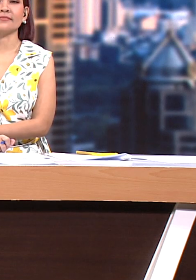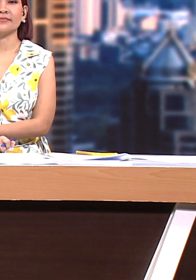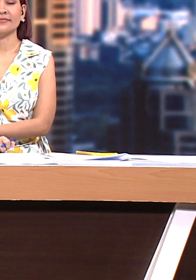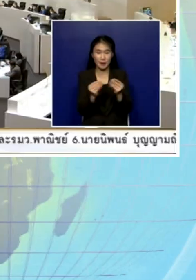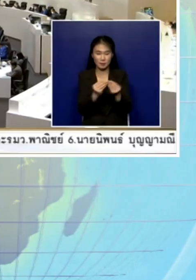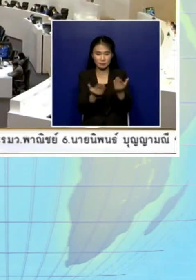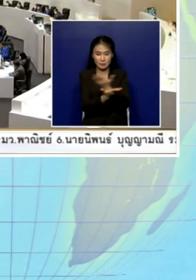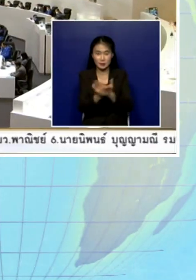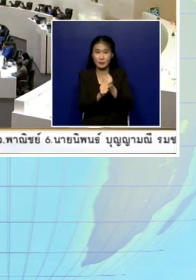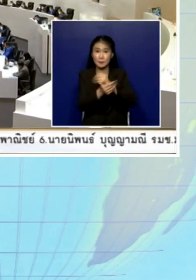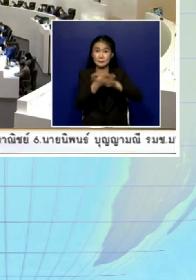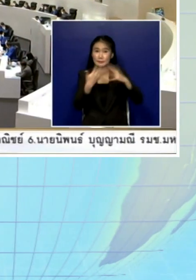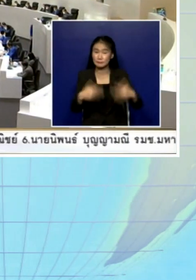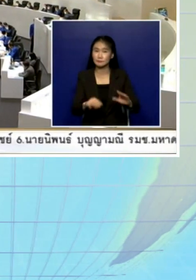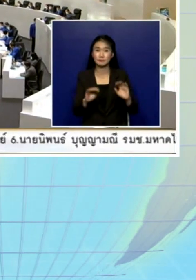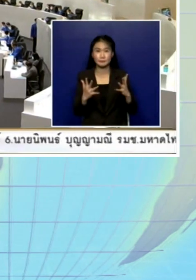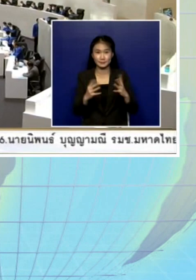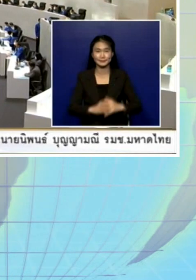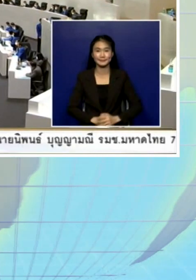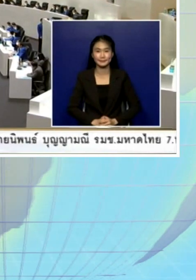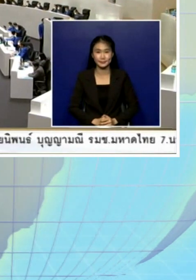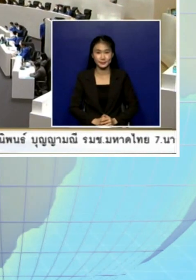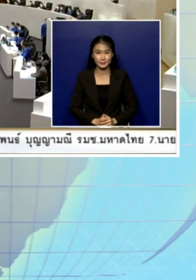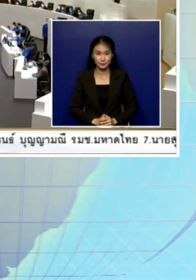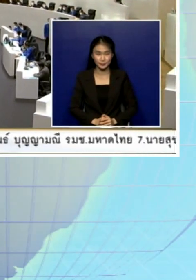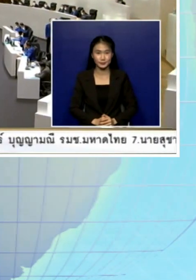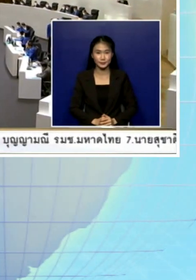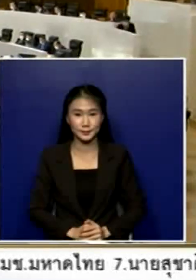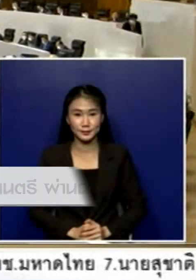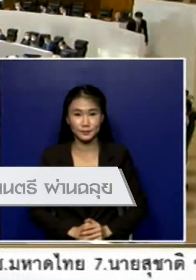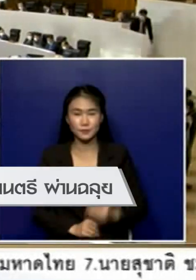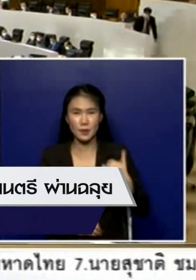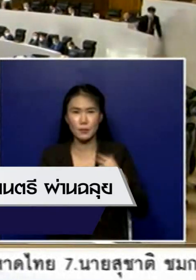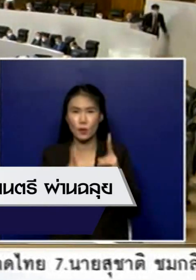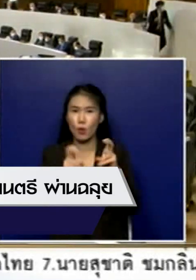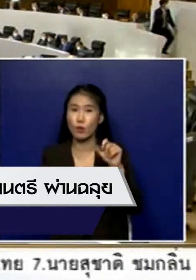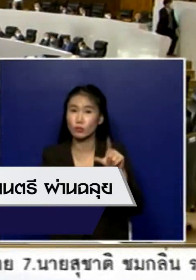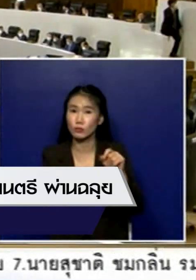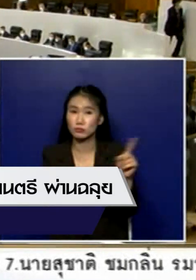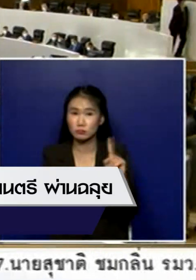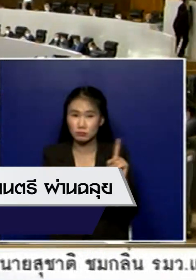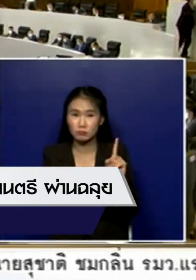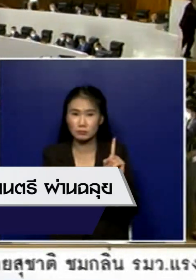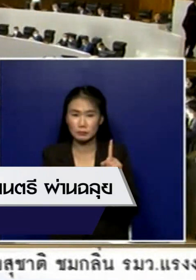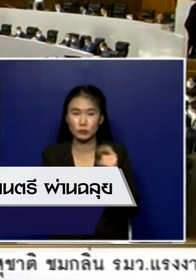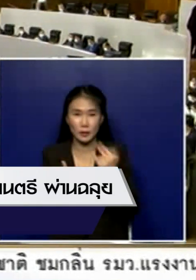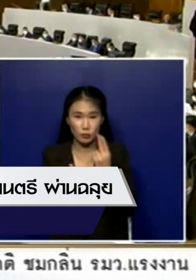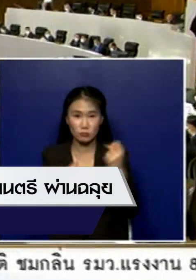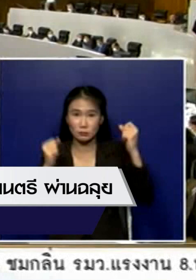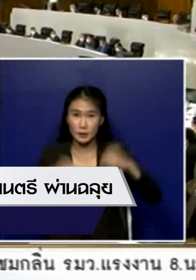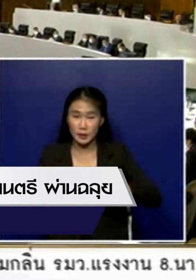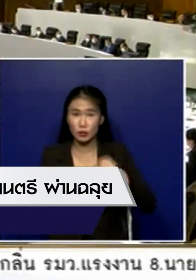นะครับซึ่งผลออกมาก็ไม่ได้สร้างความแปลกใจอะไรมากนะครับผู้ชมฮะก็ผ่านฉลุยนะครับ